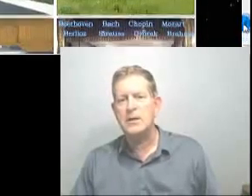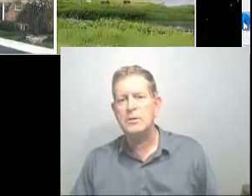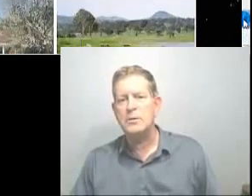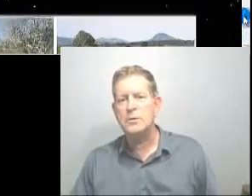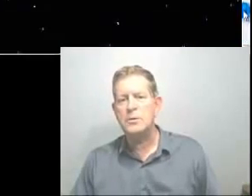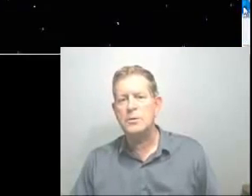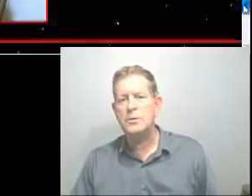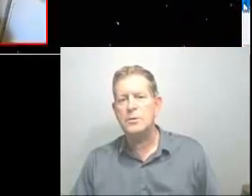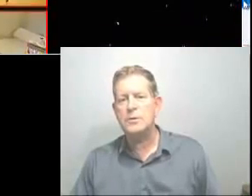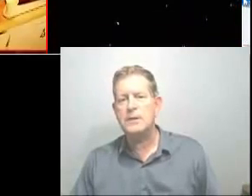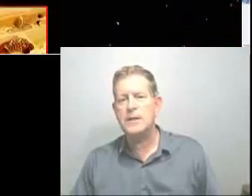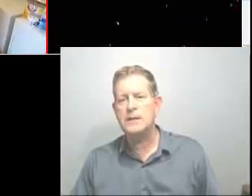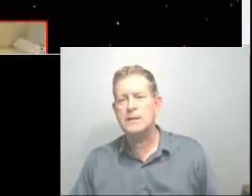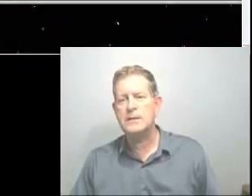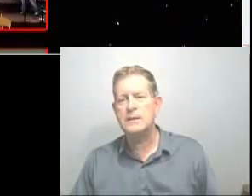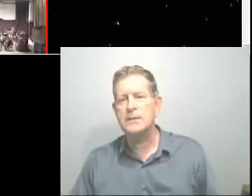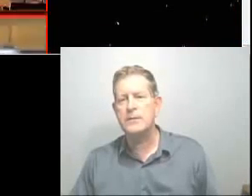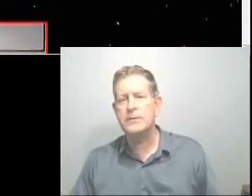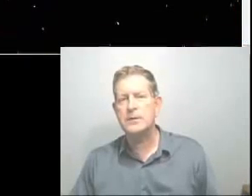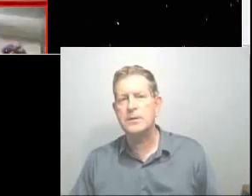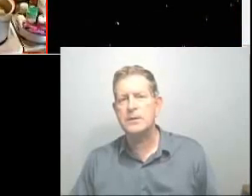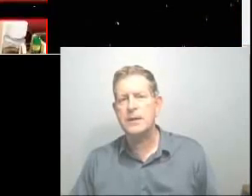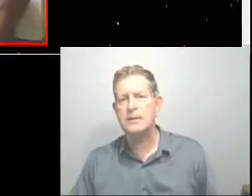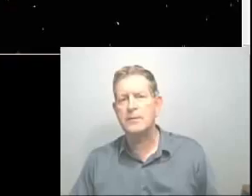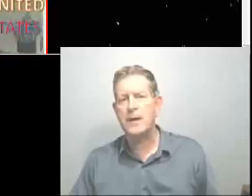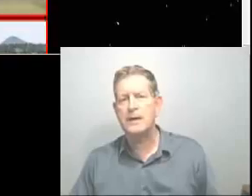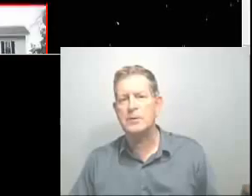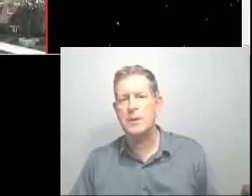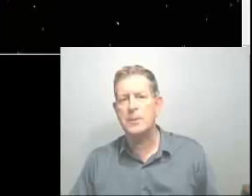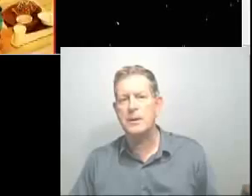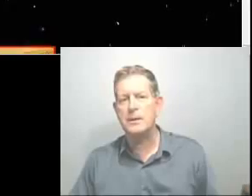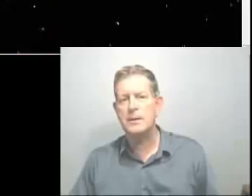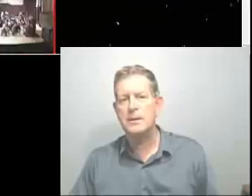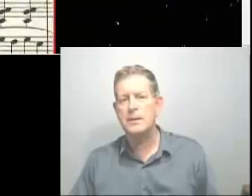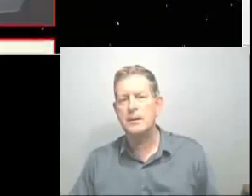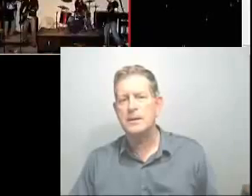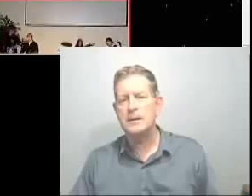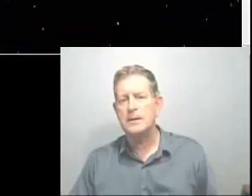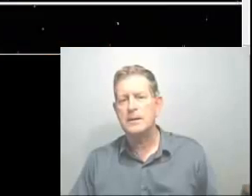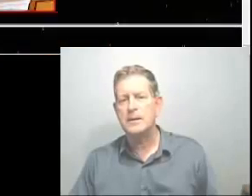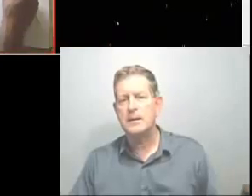c'est-à-dire tous ces exercices que vous êtes en train de voir actuellement.